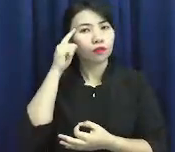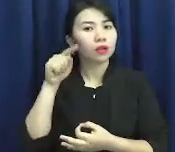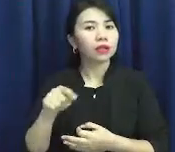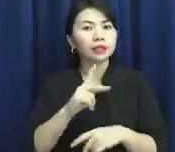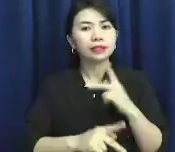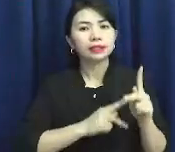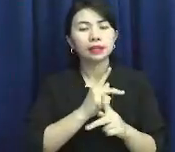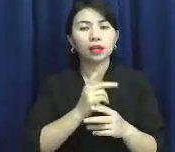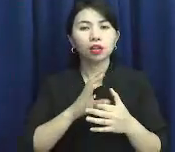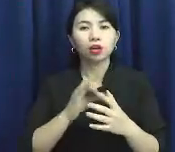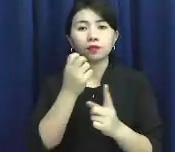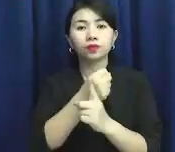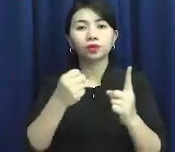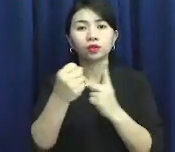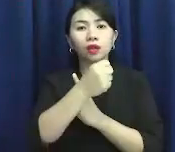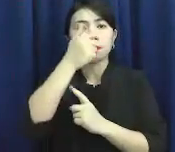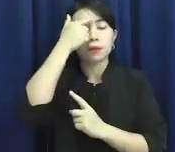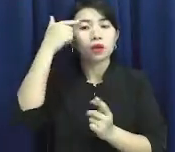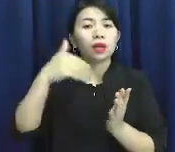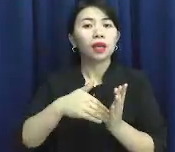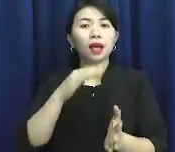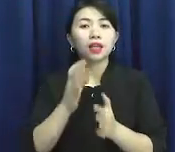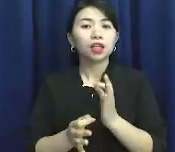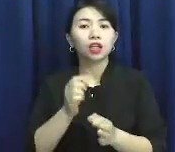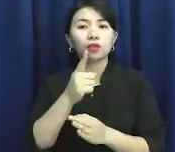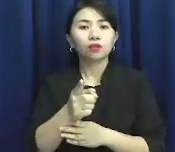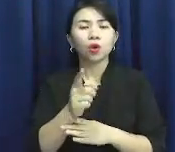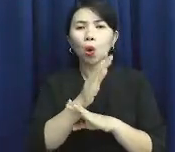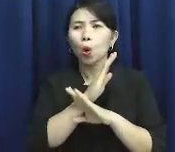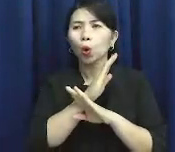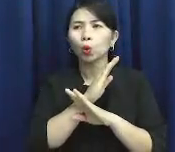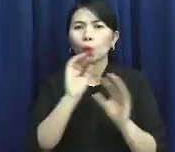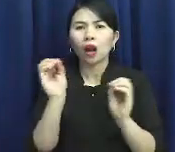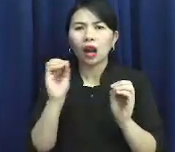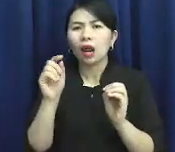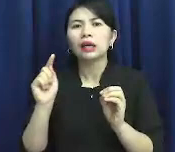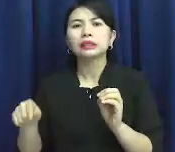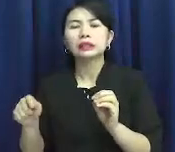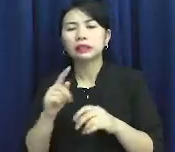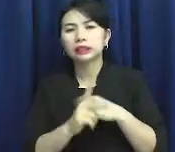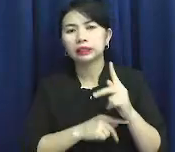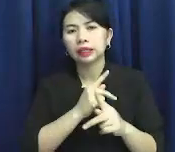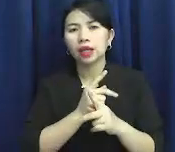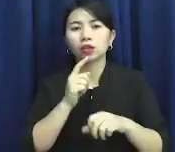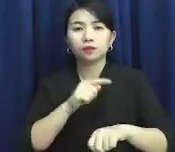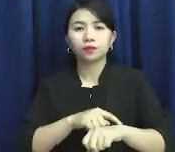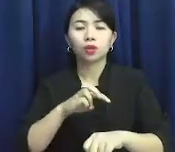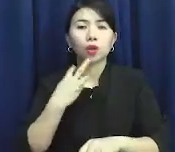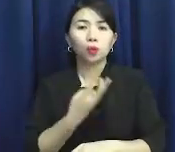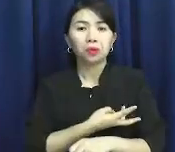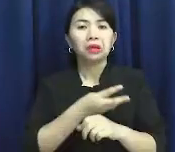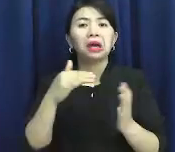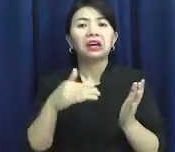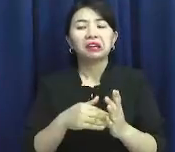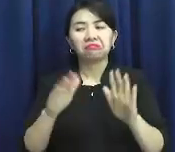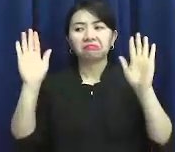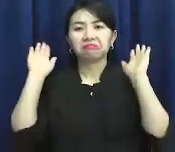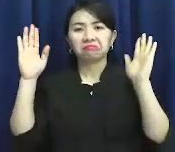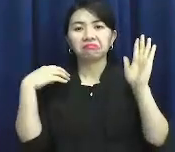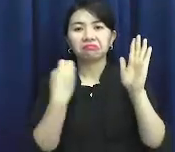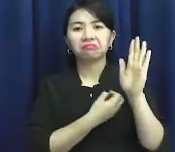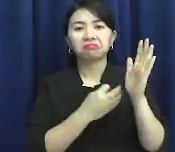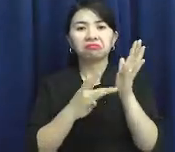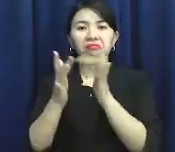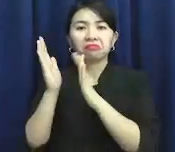bakit? Because kung wala nga sa mga ganitong klaseng seasons, nagkakaroon tayo ng compromised Christian living, na wala tayo sa